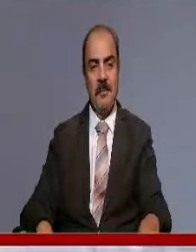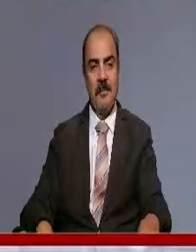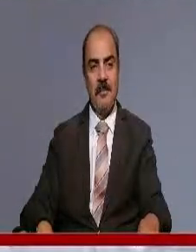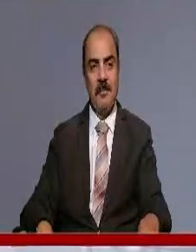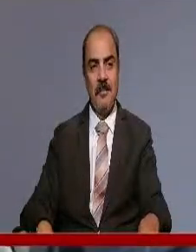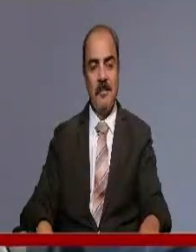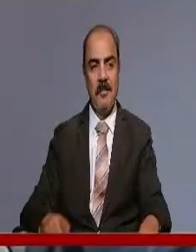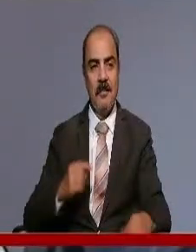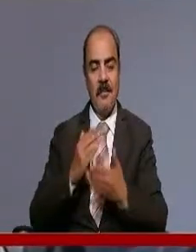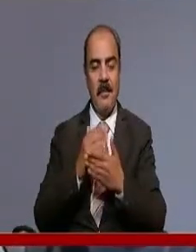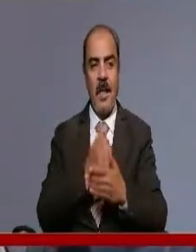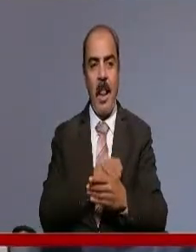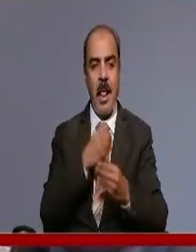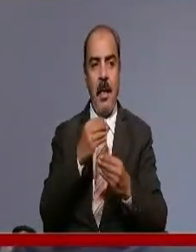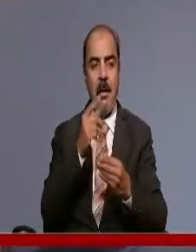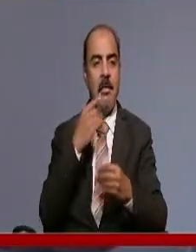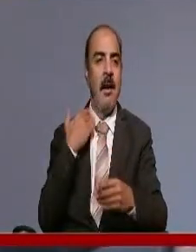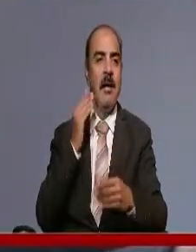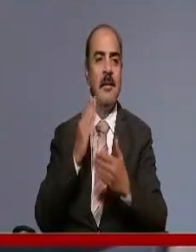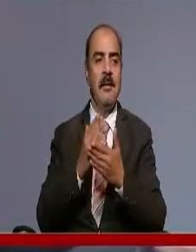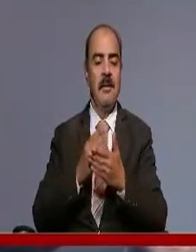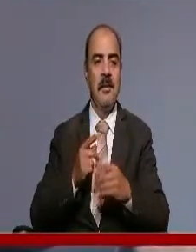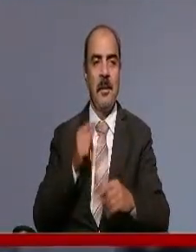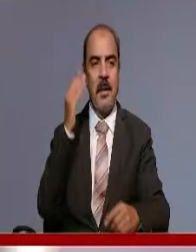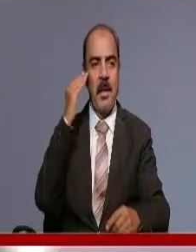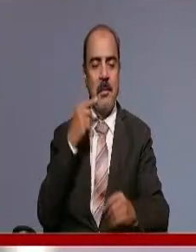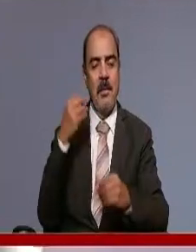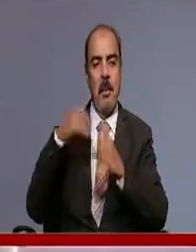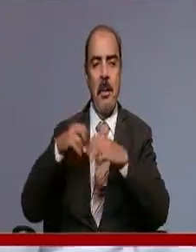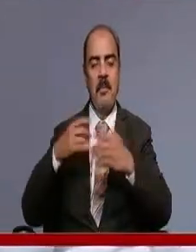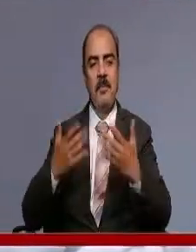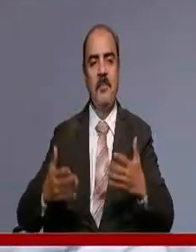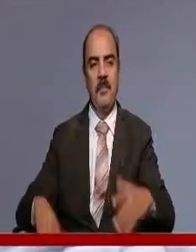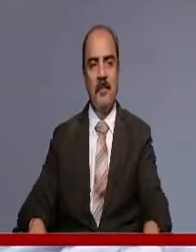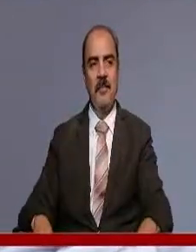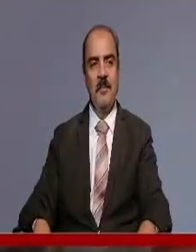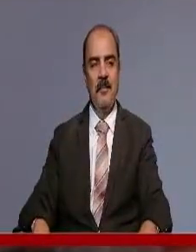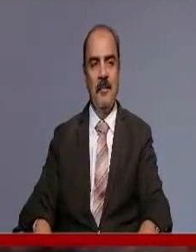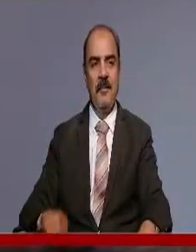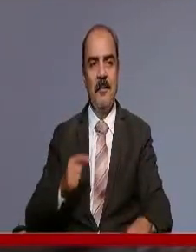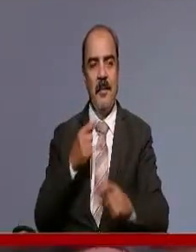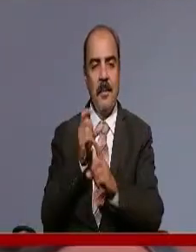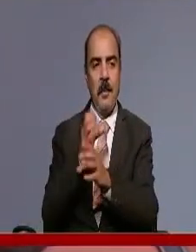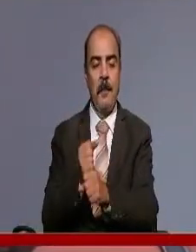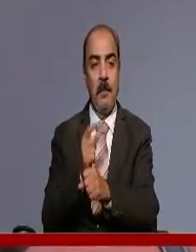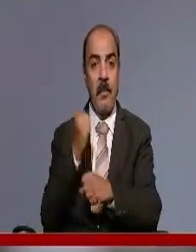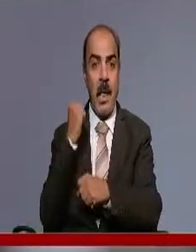الامان. انت الامان. انت عظيمه. هاي ما الله يبارك فيك. انت عظيمه. انت الامان. انت